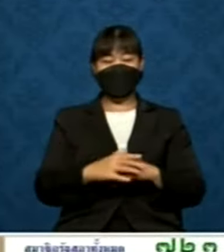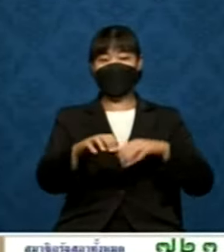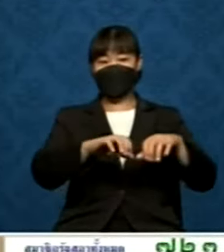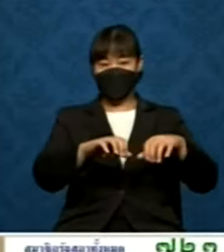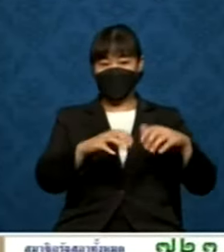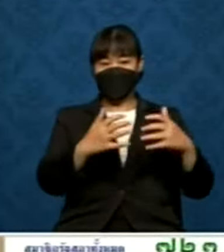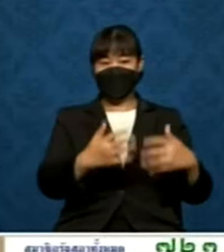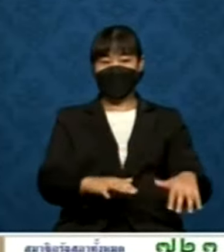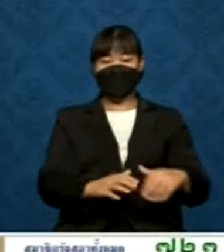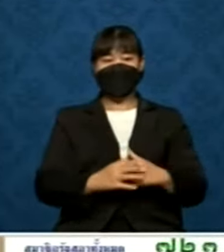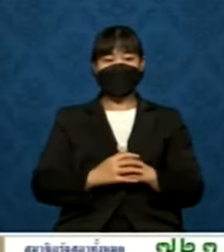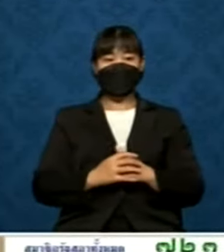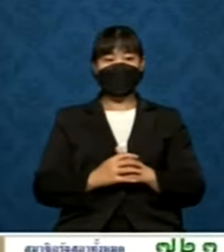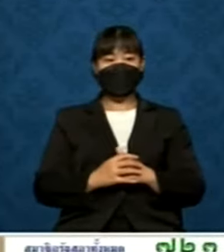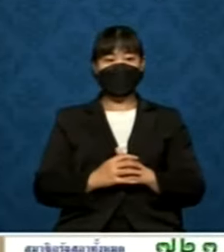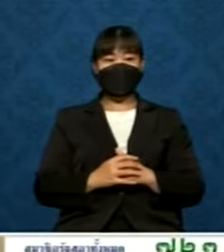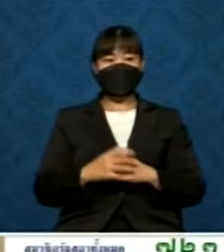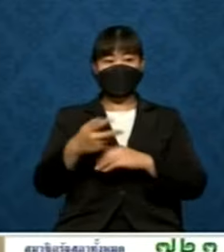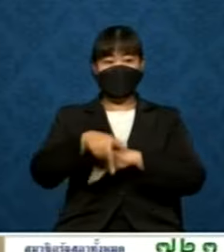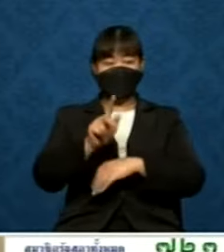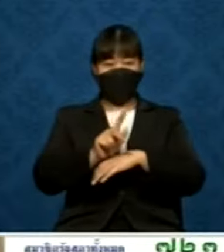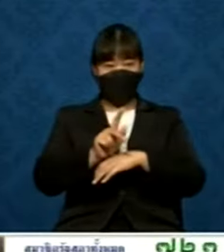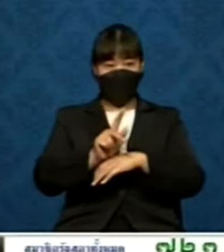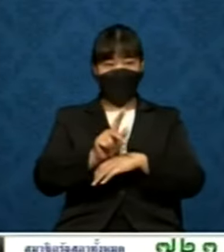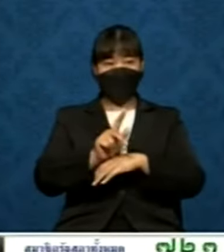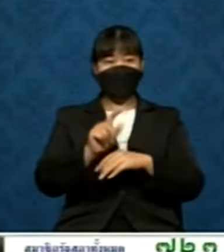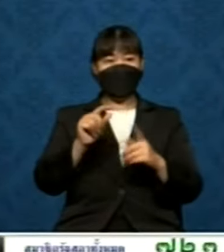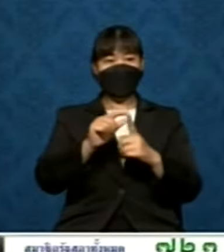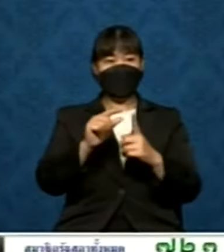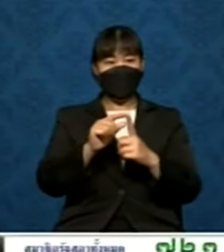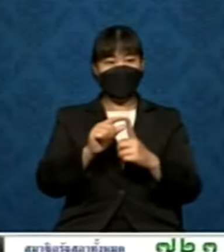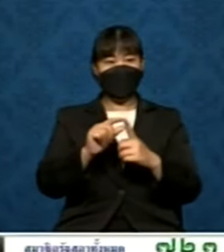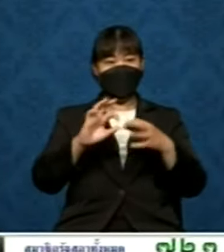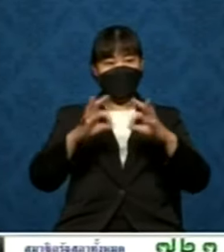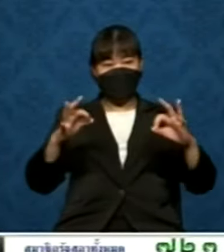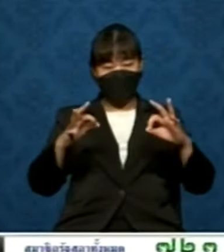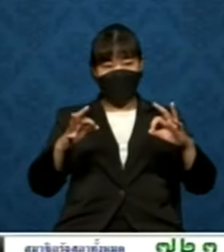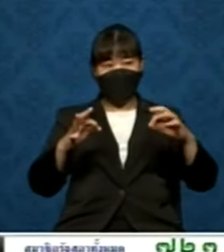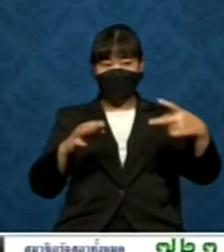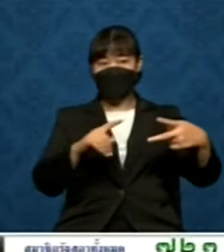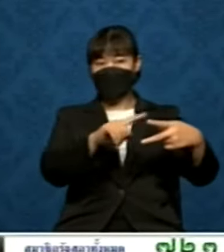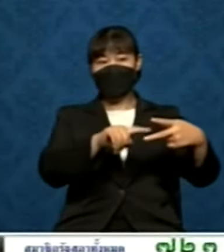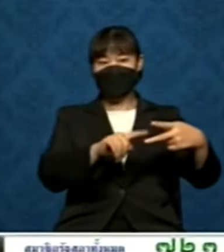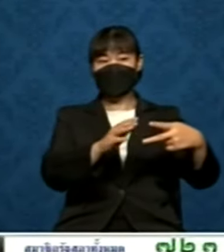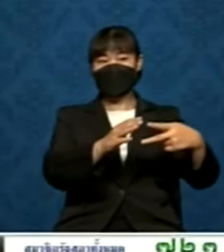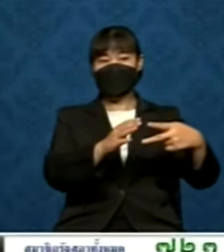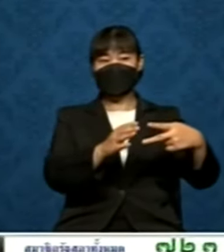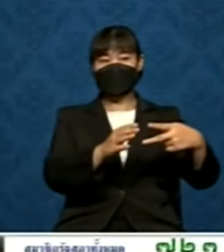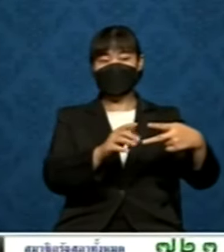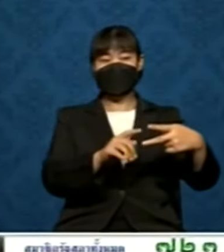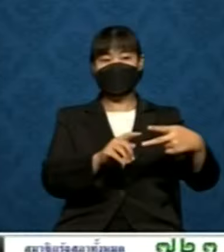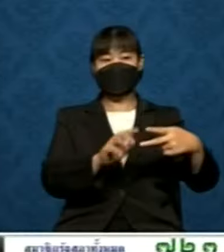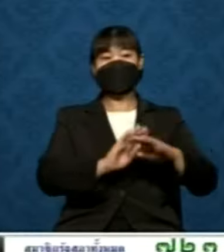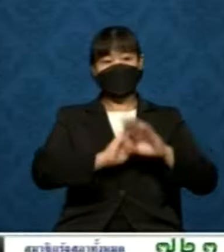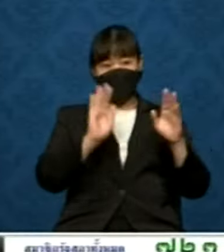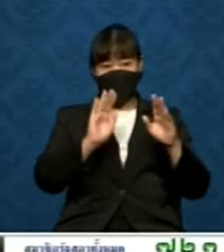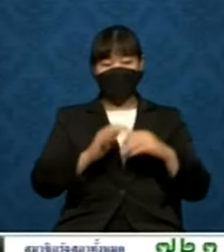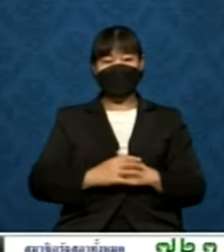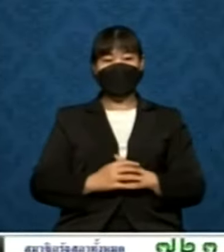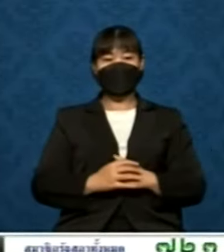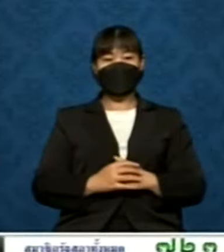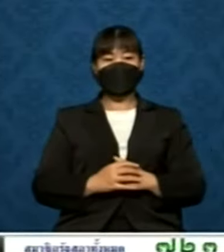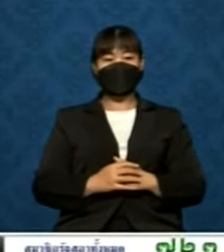เชิญท่าน ท่านประธานต้องถอนประโยคเมื่อกี้ใหม่เลย ทั้งสองประโยคครับ ครับท่านประธานต้องวินิจฉัยให้ถอนนะครับ ครับวินิจฉัยให้